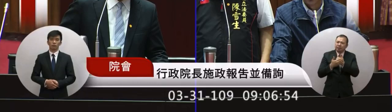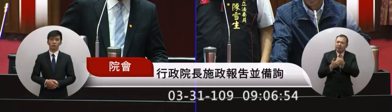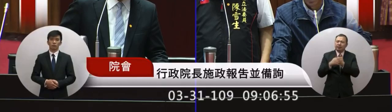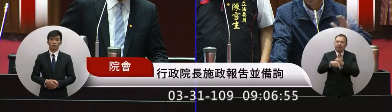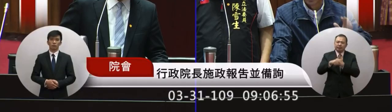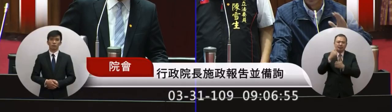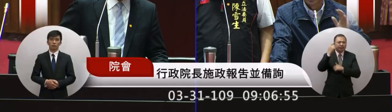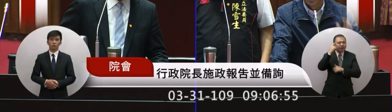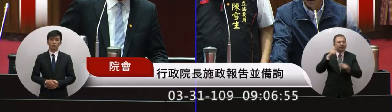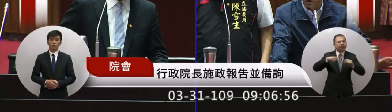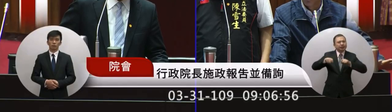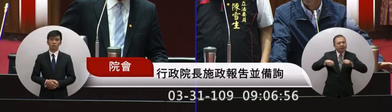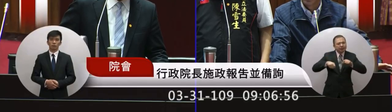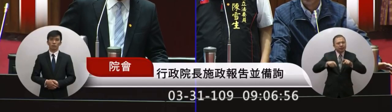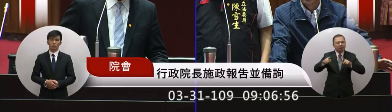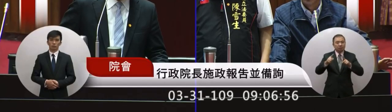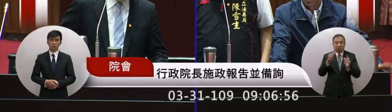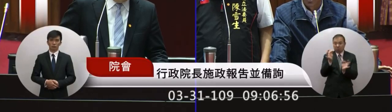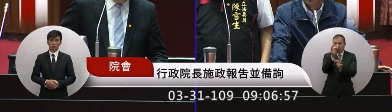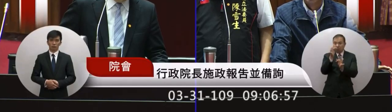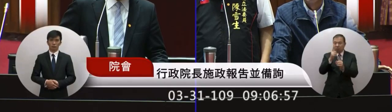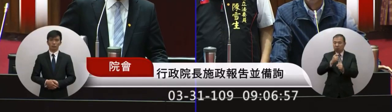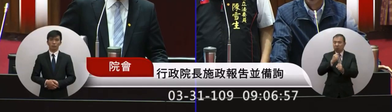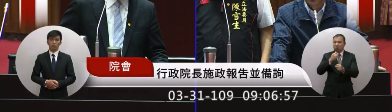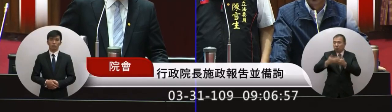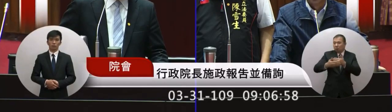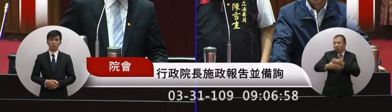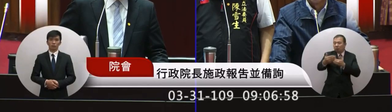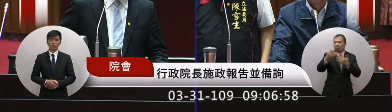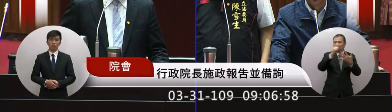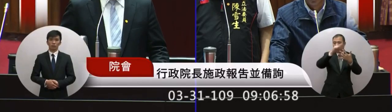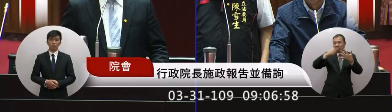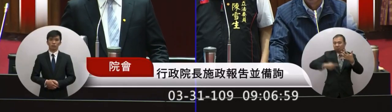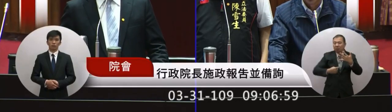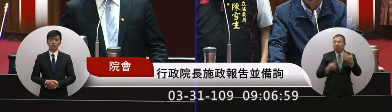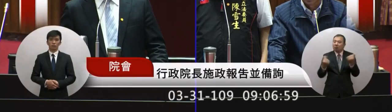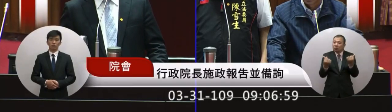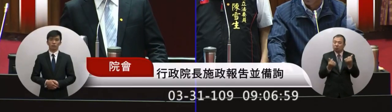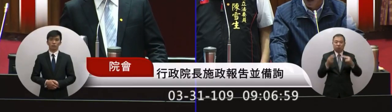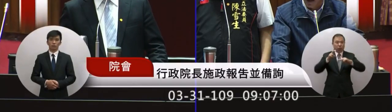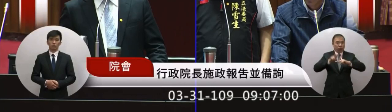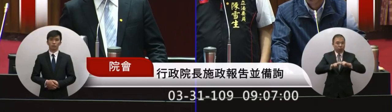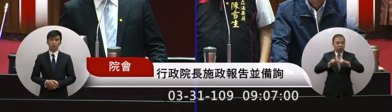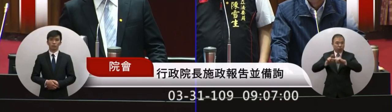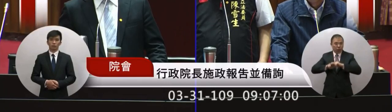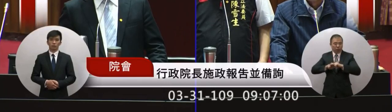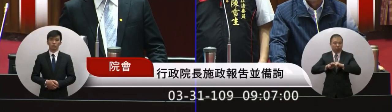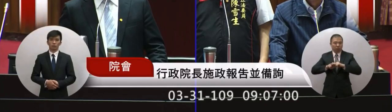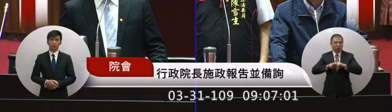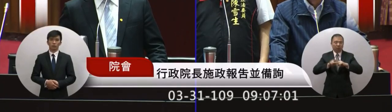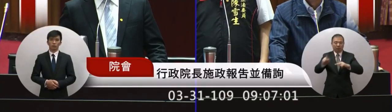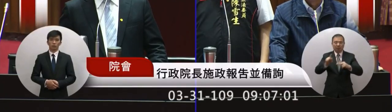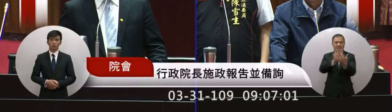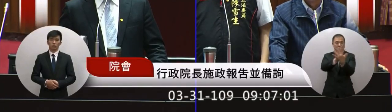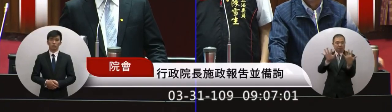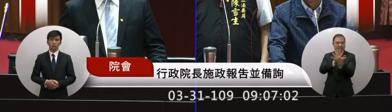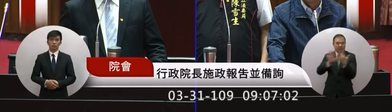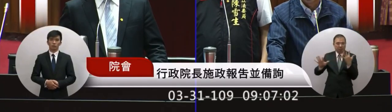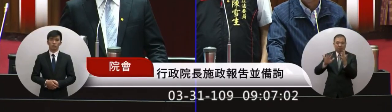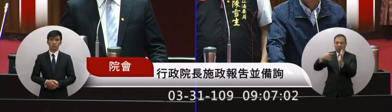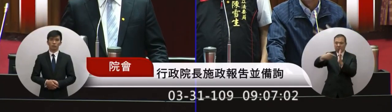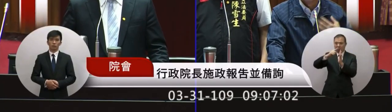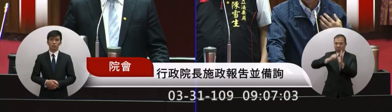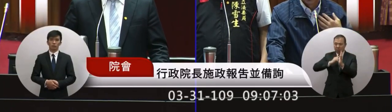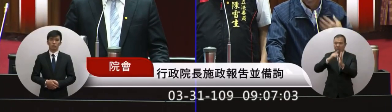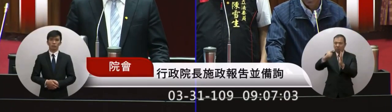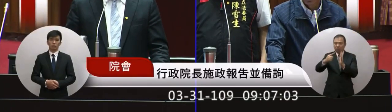较完整的 SOP 的流程，譬如说座位必须要隔几排，或者是规